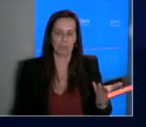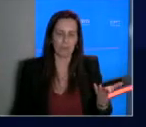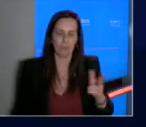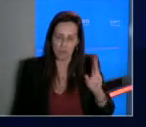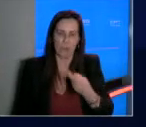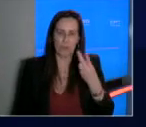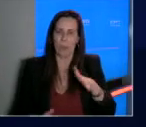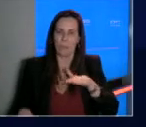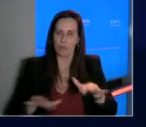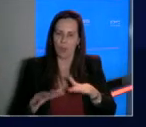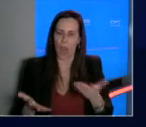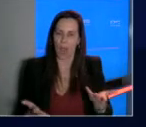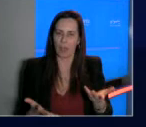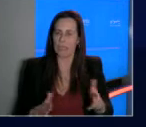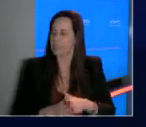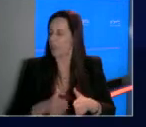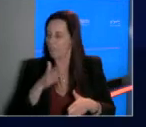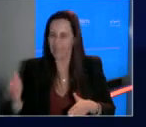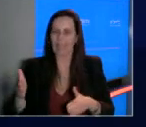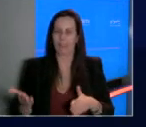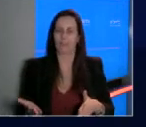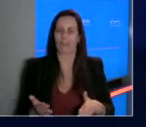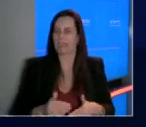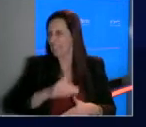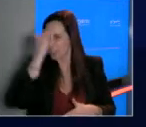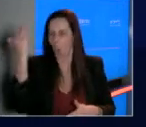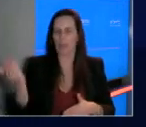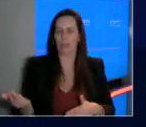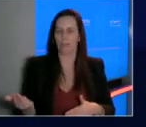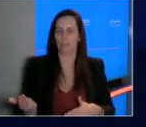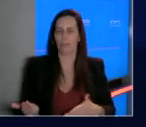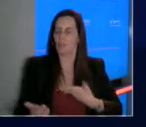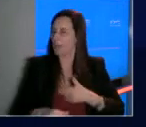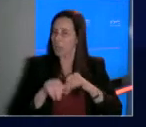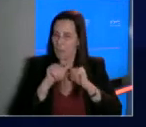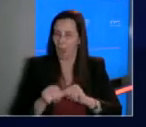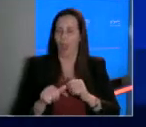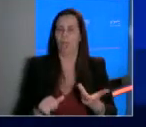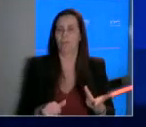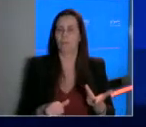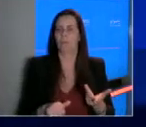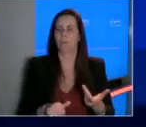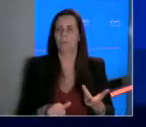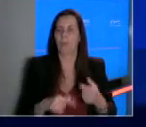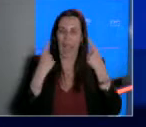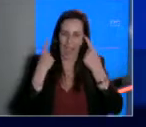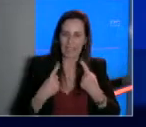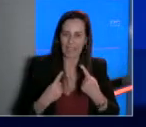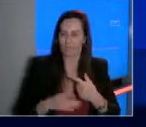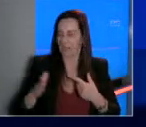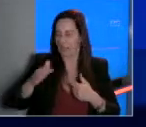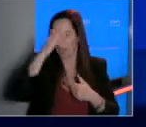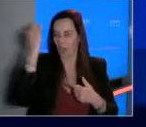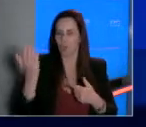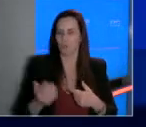שוב לממשלה ימנית, קיצונית, שנשענת על חרדים ועל הימין